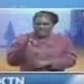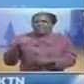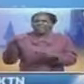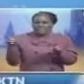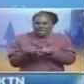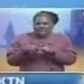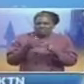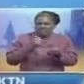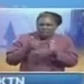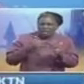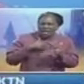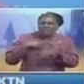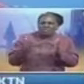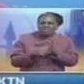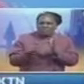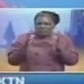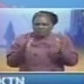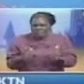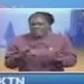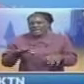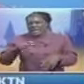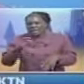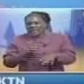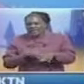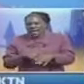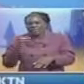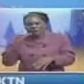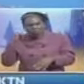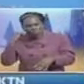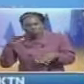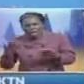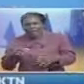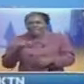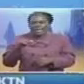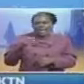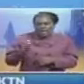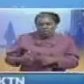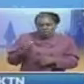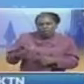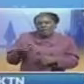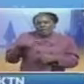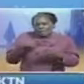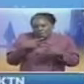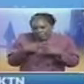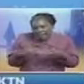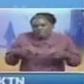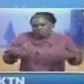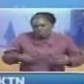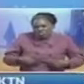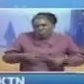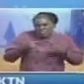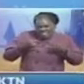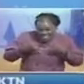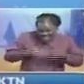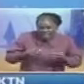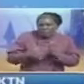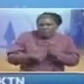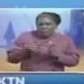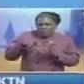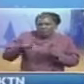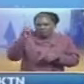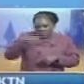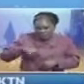sana. Mara tunaenda Sony, mara Nakuru. Lakini nashukuru sana vijana wamejisukuma vile wanavyoweza mpaka tumeshinda hii mechi. Na kwa kusema